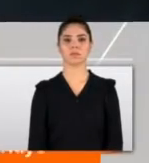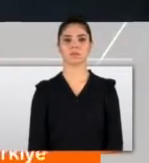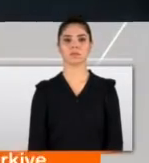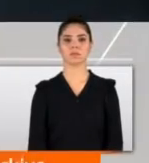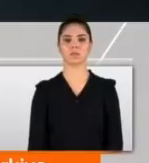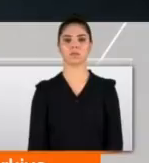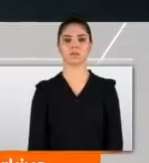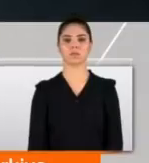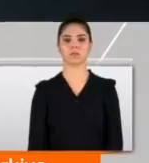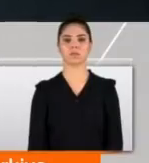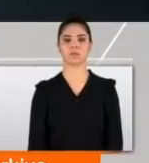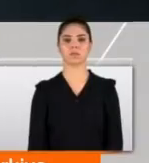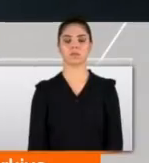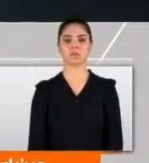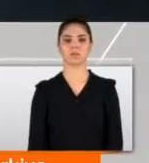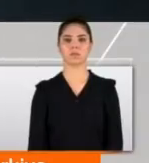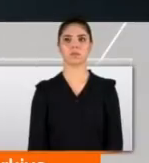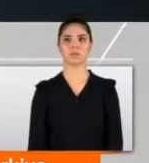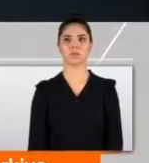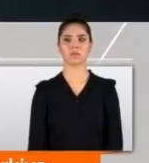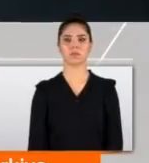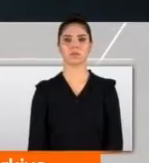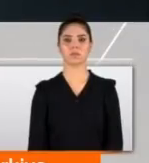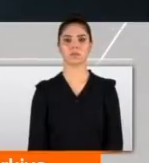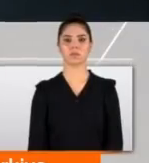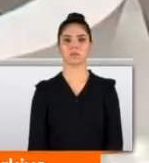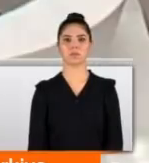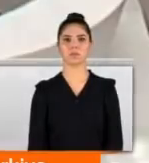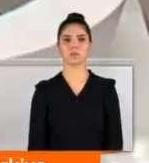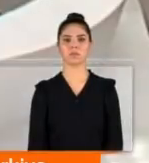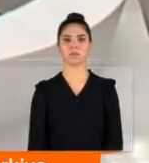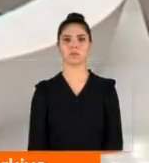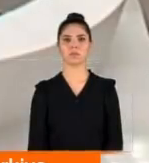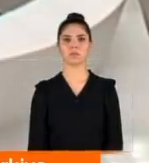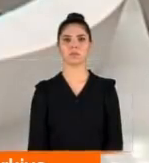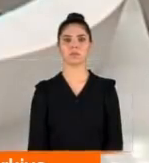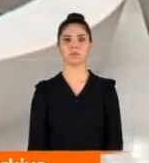müfteridir. Ordumuzun fabrikası satılmamıştır. Evet.